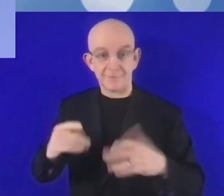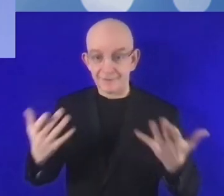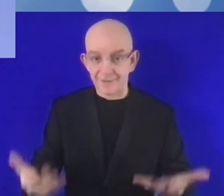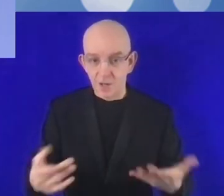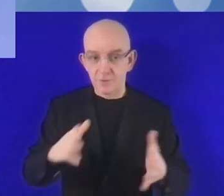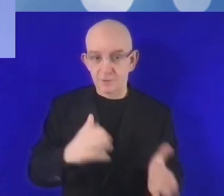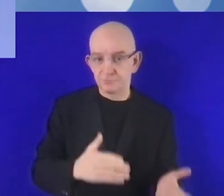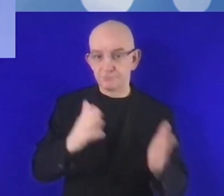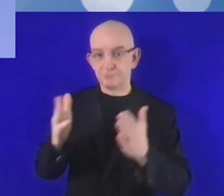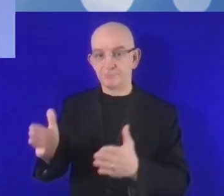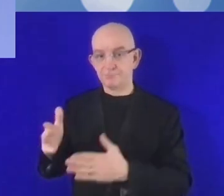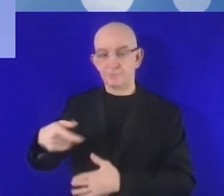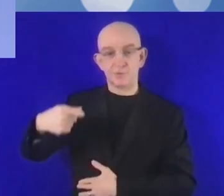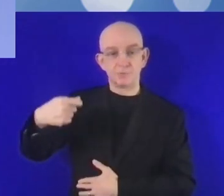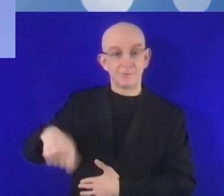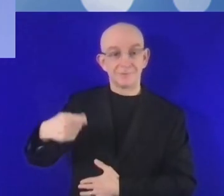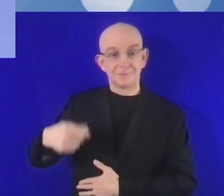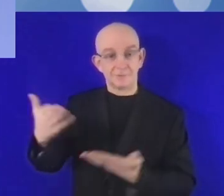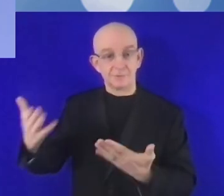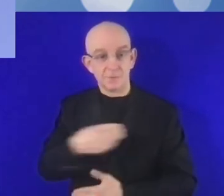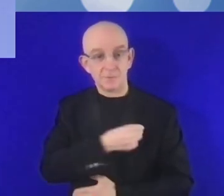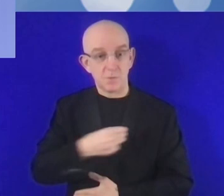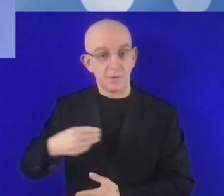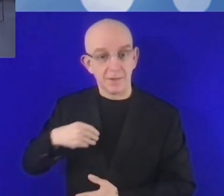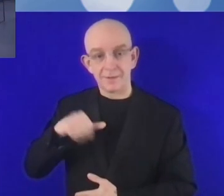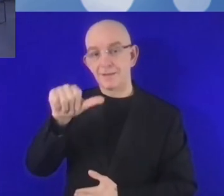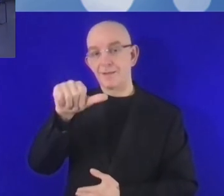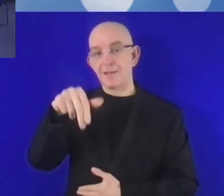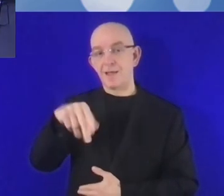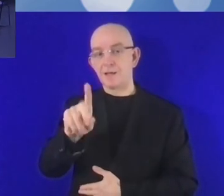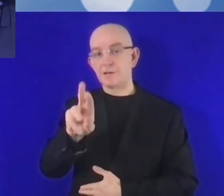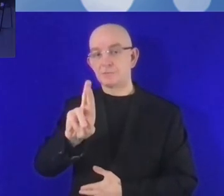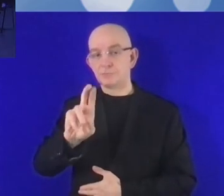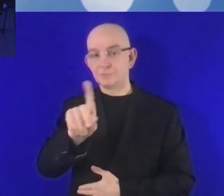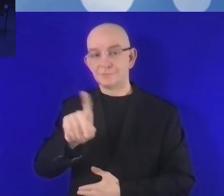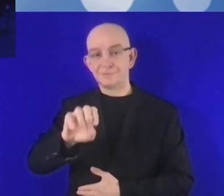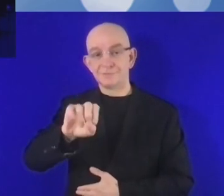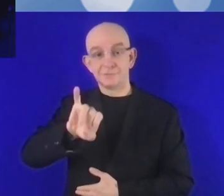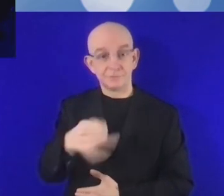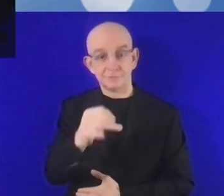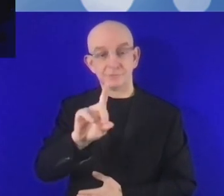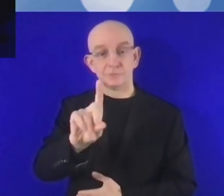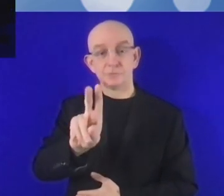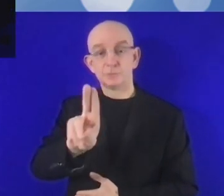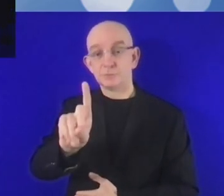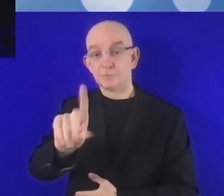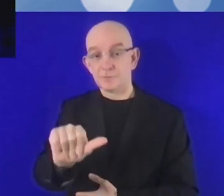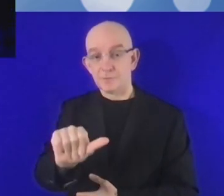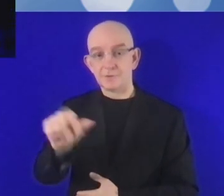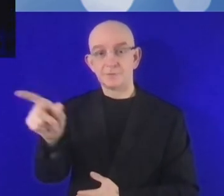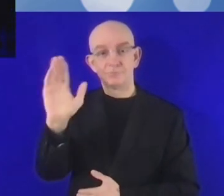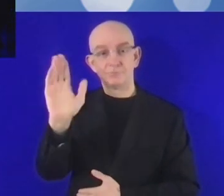Катовице. А теперь я предоставляю слово господину президенту Республики Польша. Господин Андрей Дуда